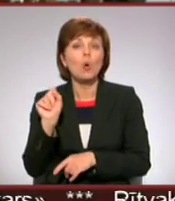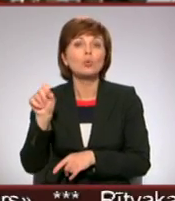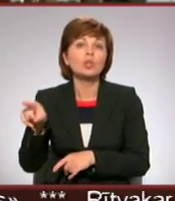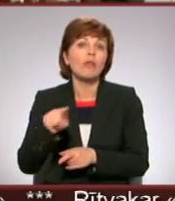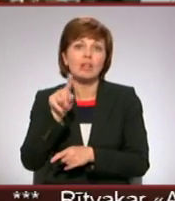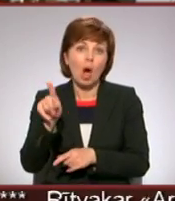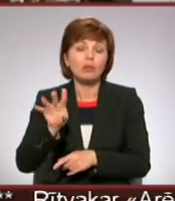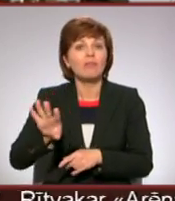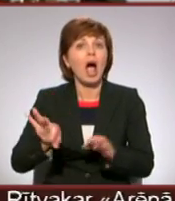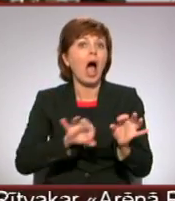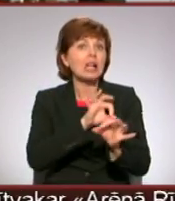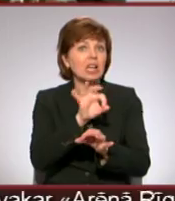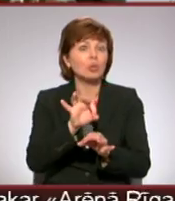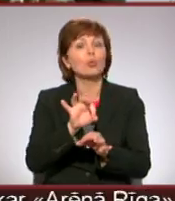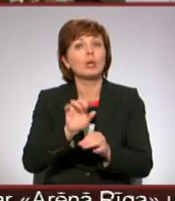vai arhitektūra ir māksla.